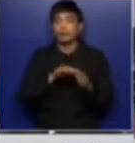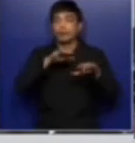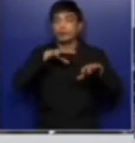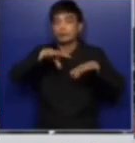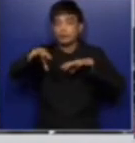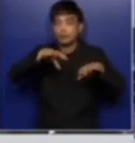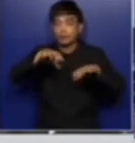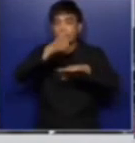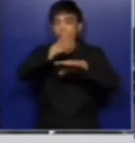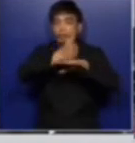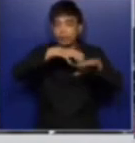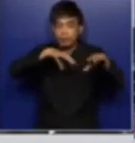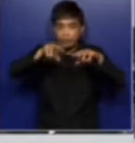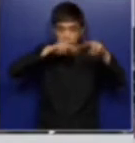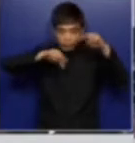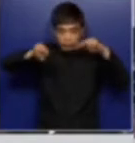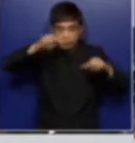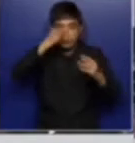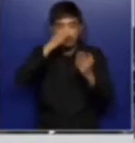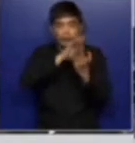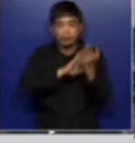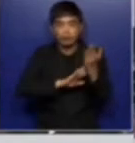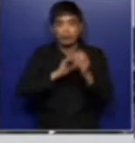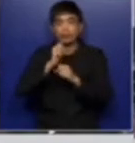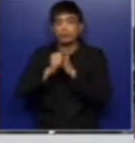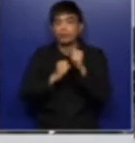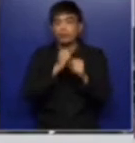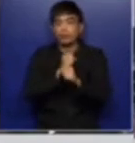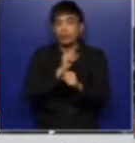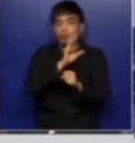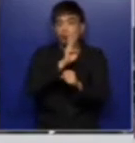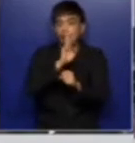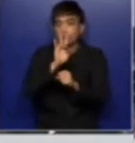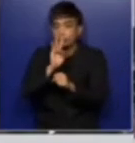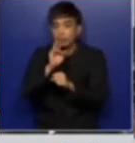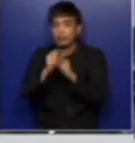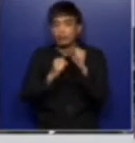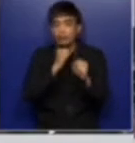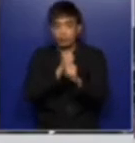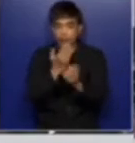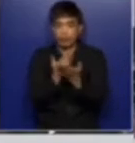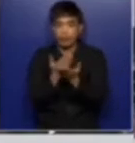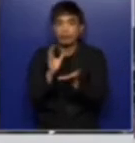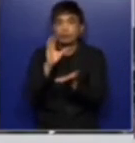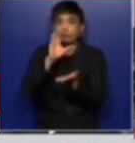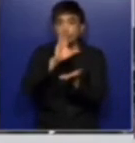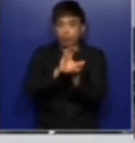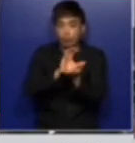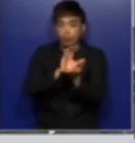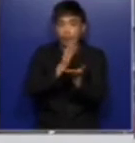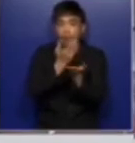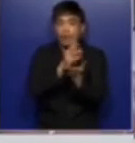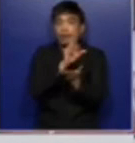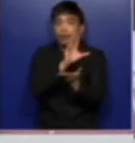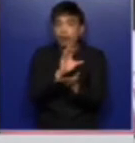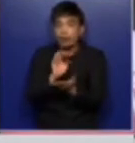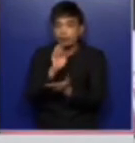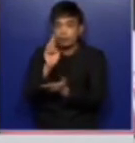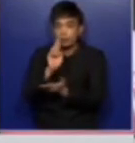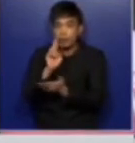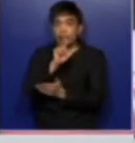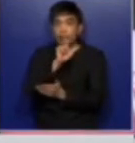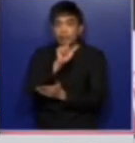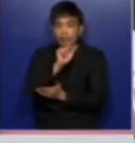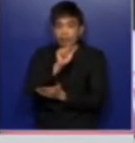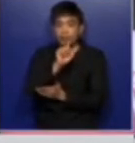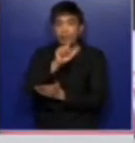ศมา 6-7 ปีงบประมาณแล้วใช้งบประมาณไปเกือบ20ล้านล้านตัวเลข